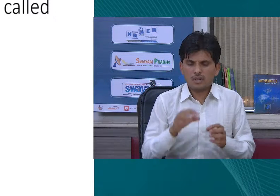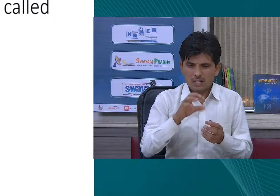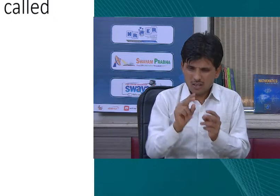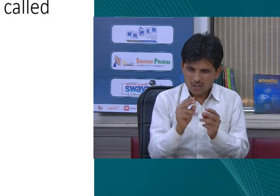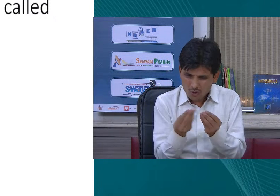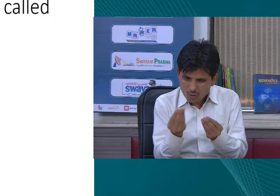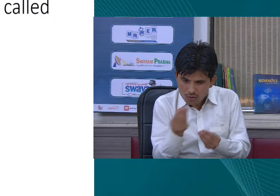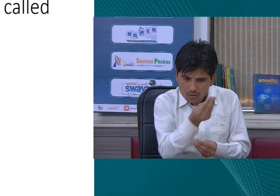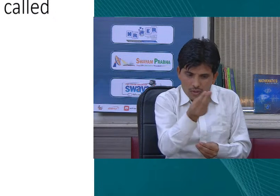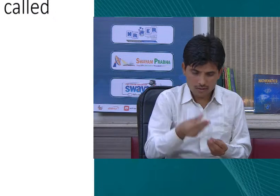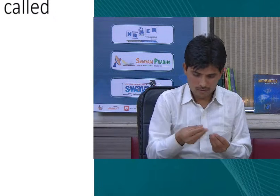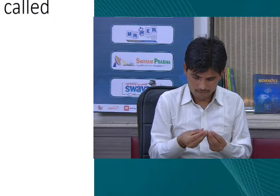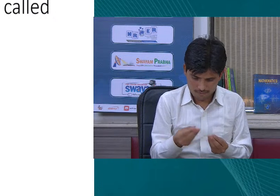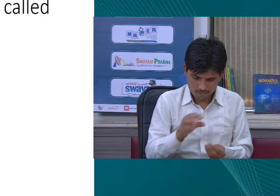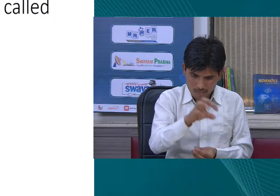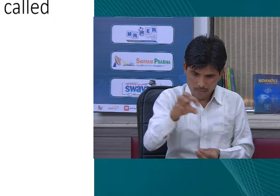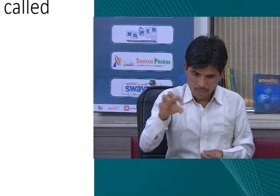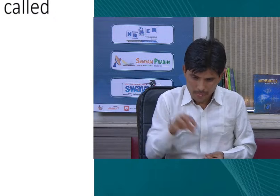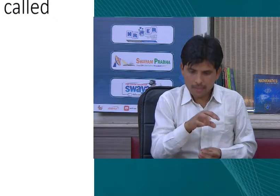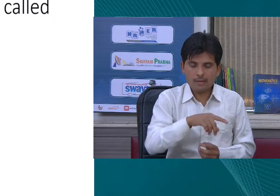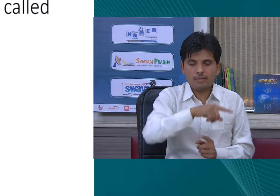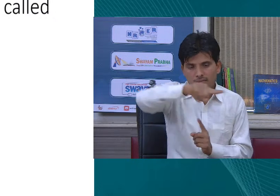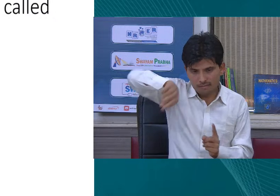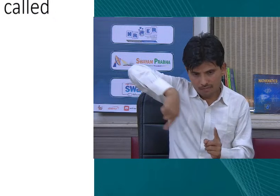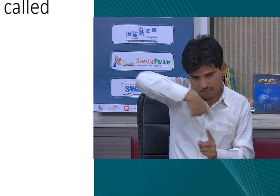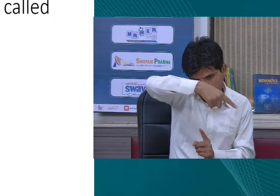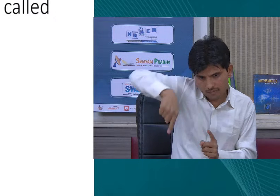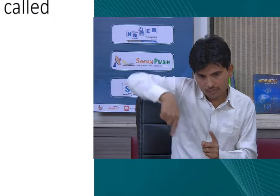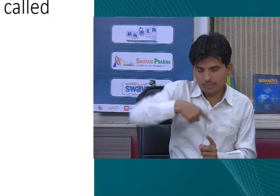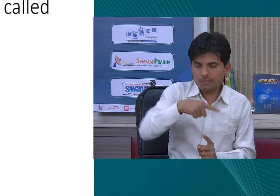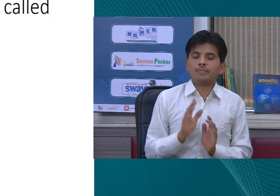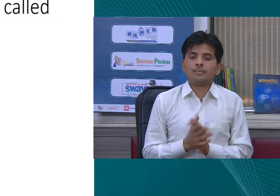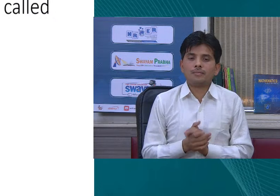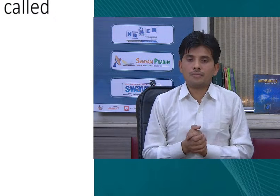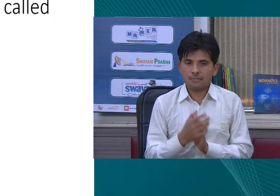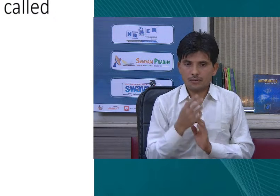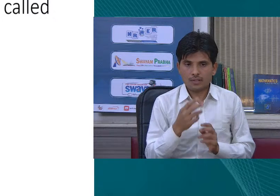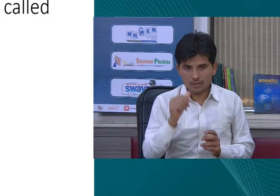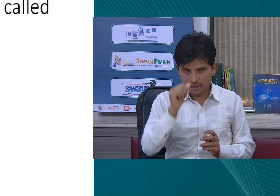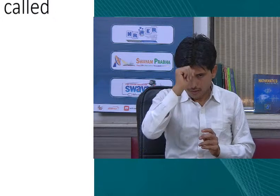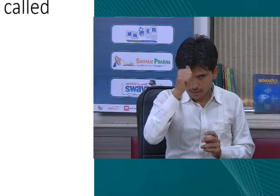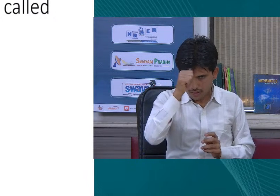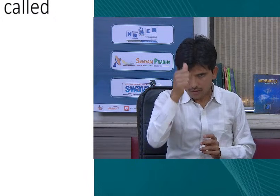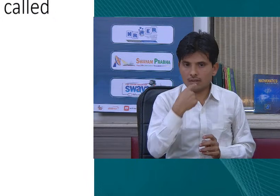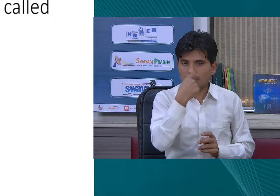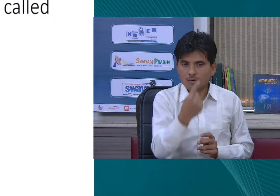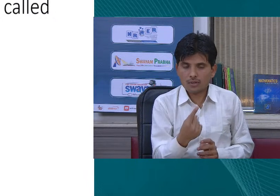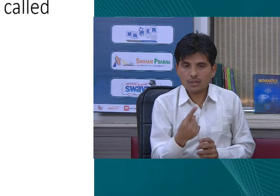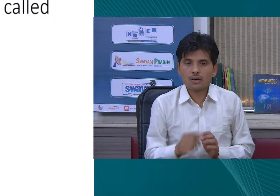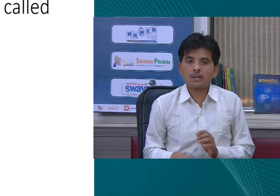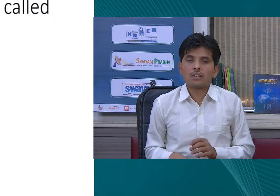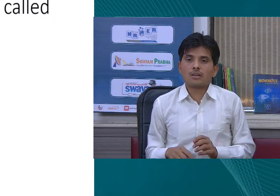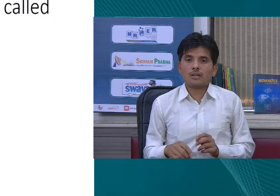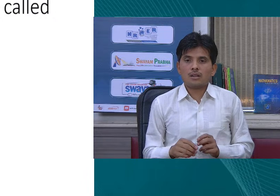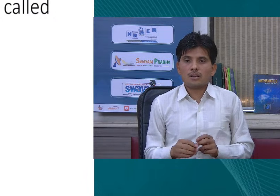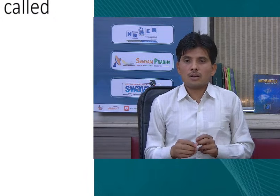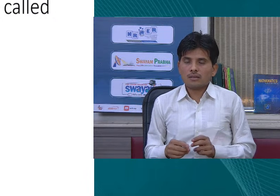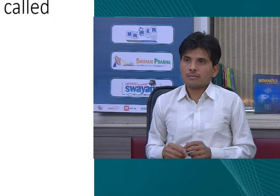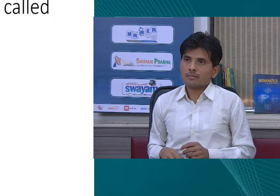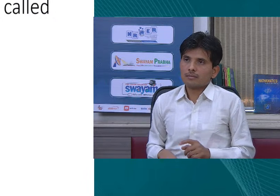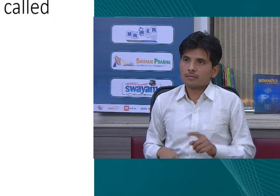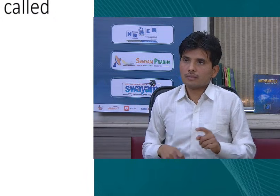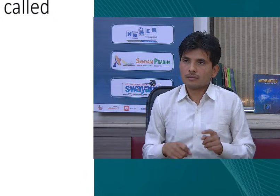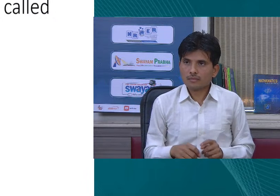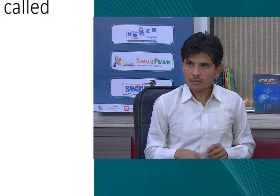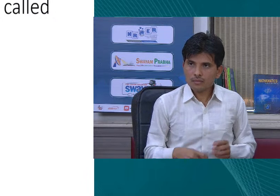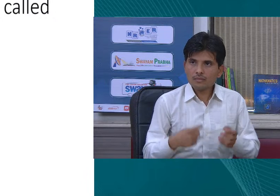tiny bodies होते हैं जो sun के इर्द गिर्द घूमते हैं, जिन्हें हम हिंदी में छोटा तारा भी कहते हैं. Fine. They are